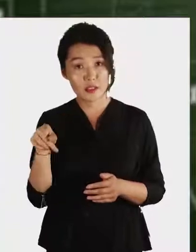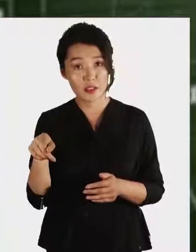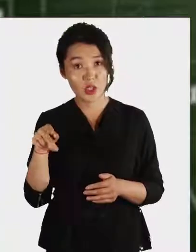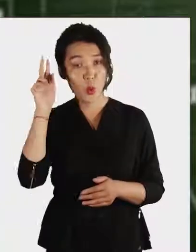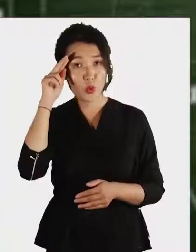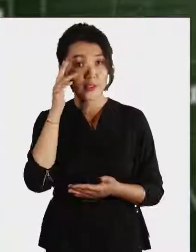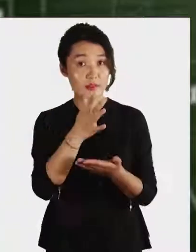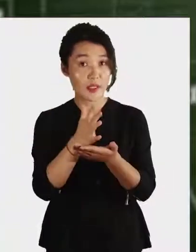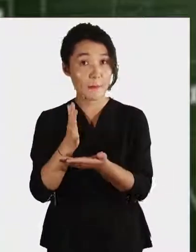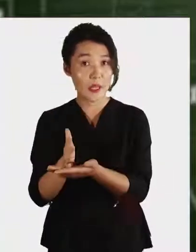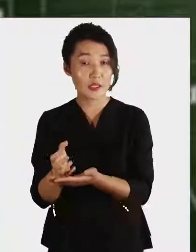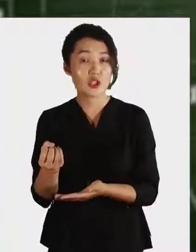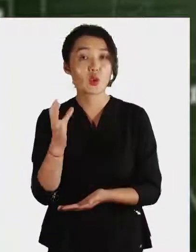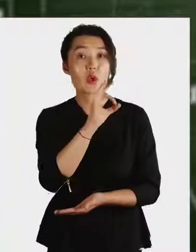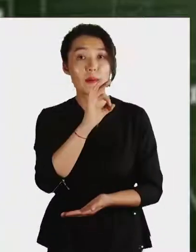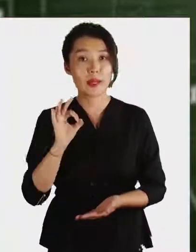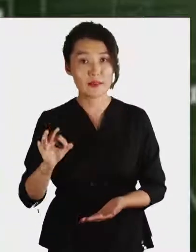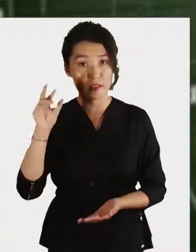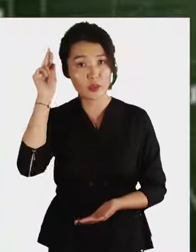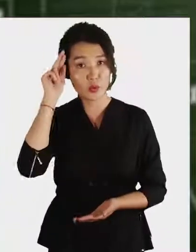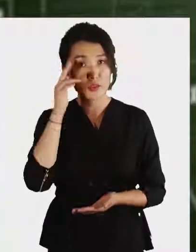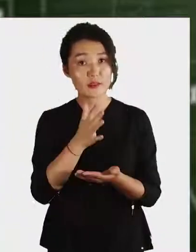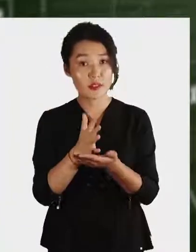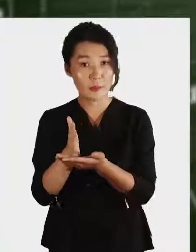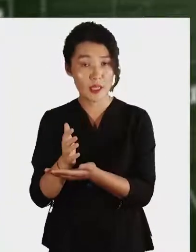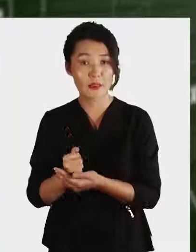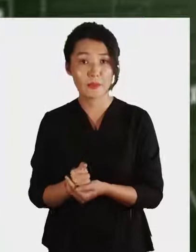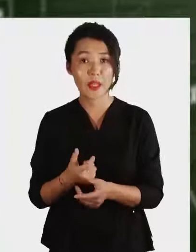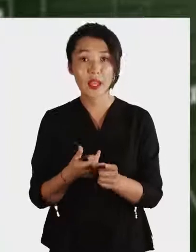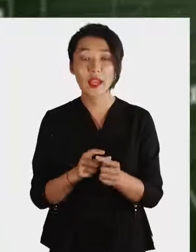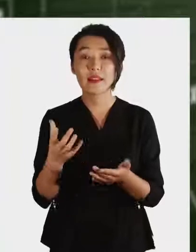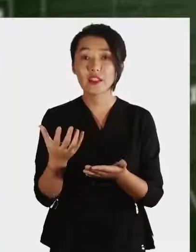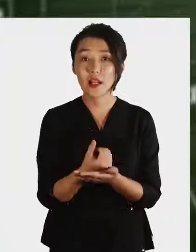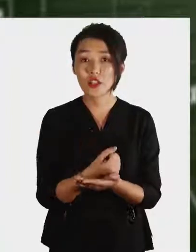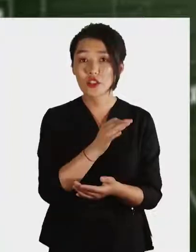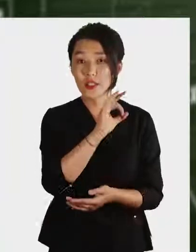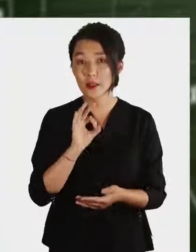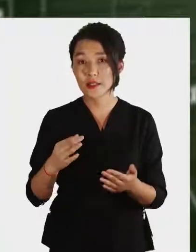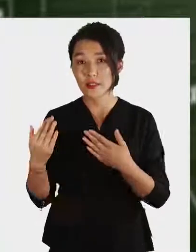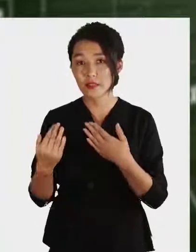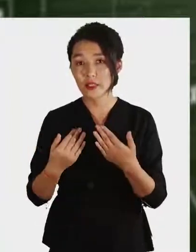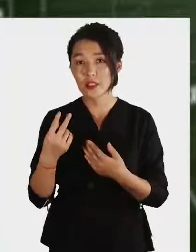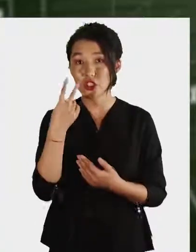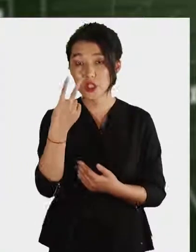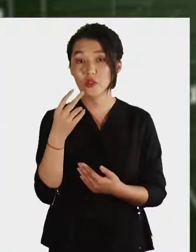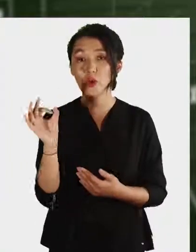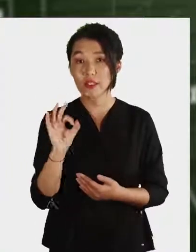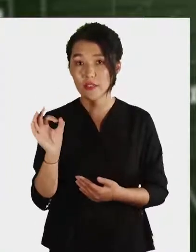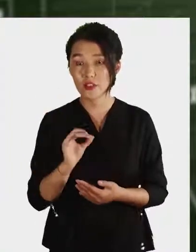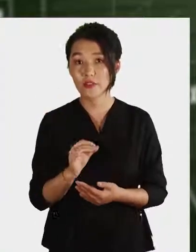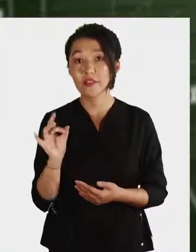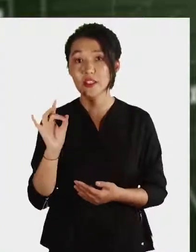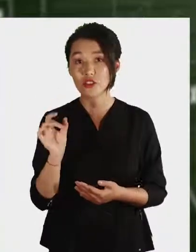5. Сколько процентов учатся на 5? Это нахождение процентного отношения двух величин.